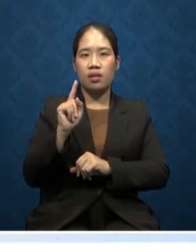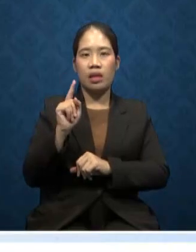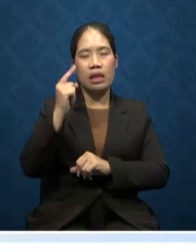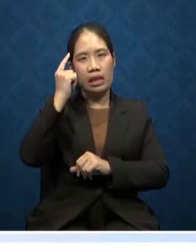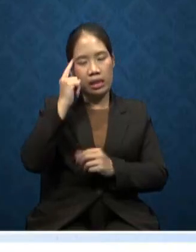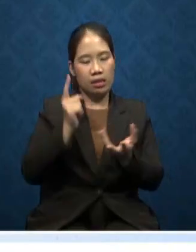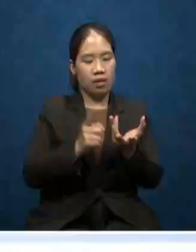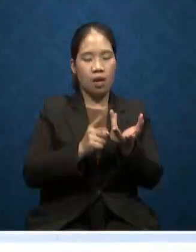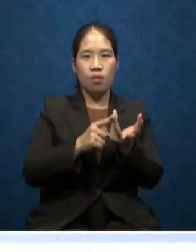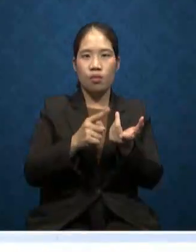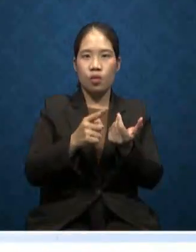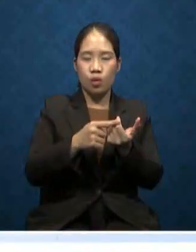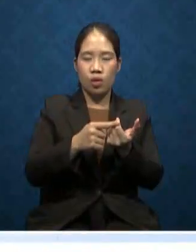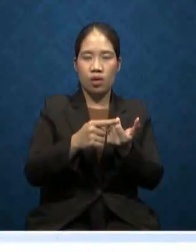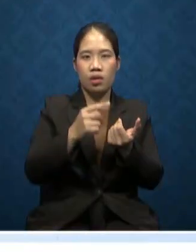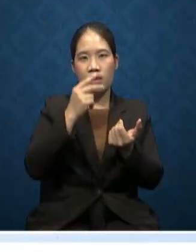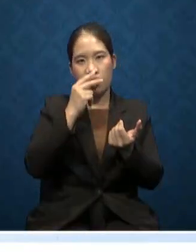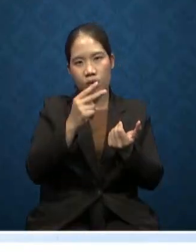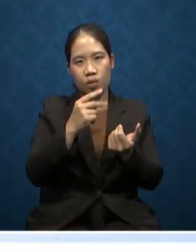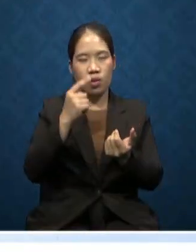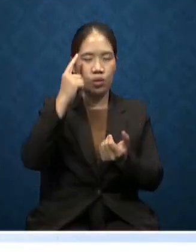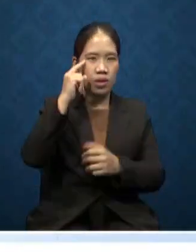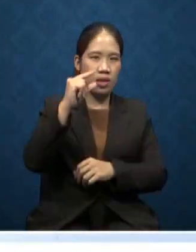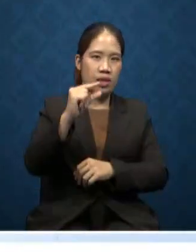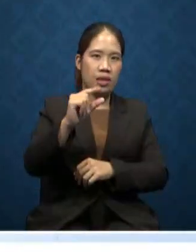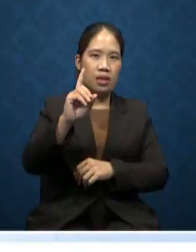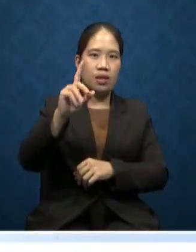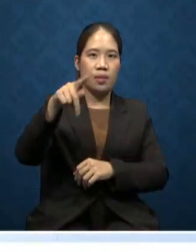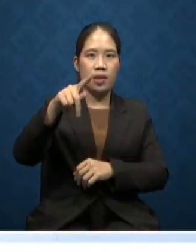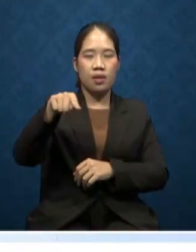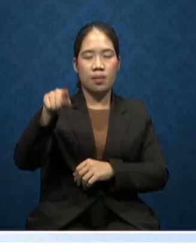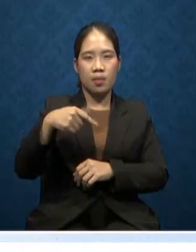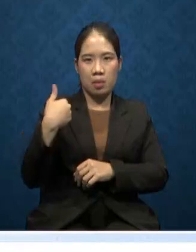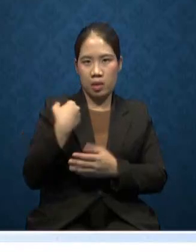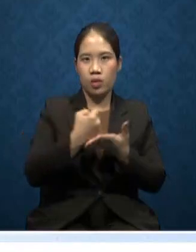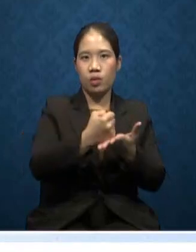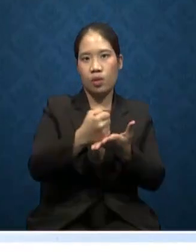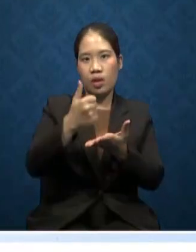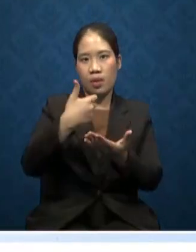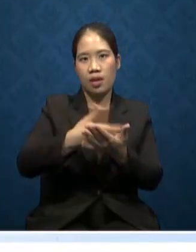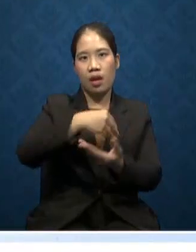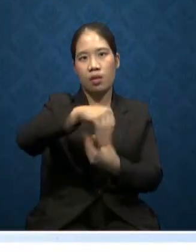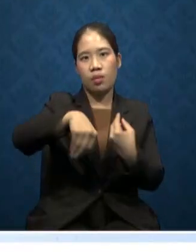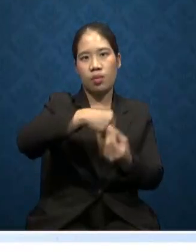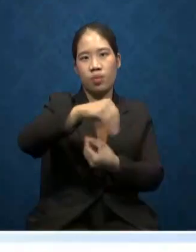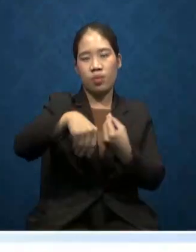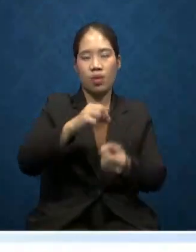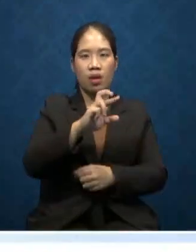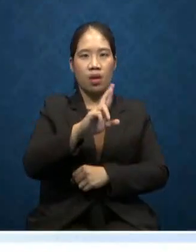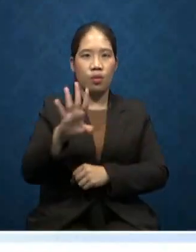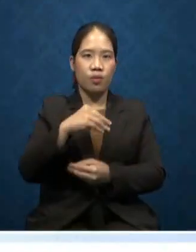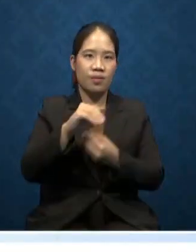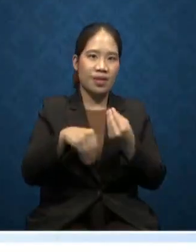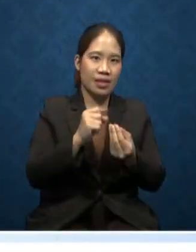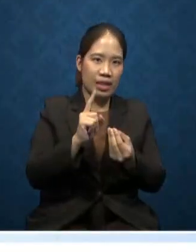ารคำนวนค่าว่าจะช่วยGDP ได้เทาไ่มีการหมุนของเงินในระบบเศรฐกิเป็อย่าง